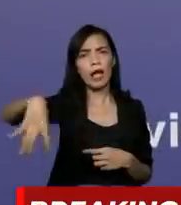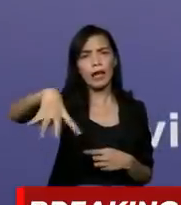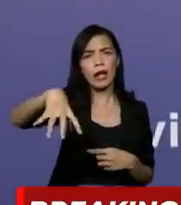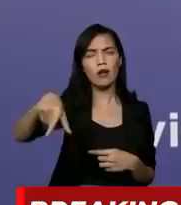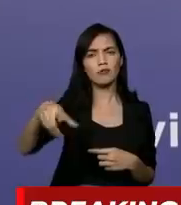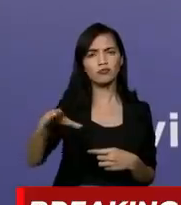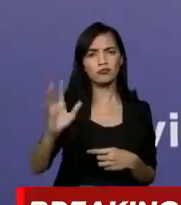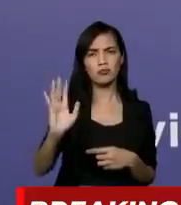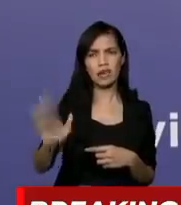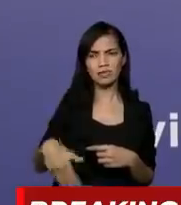masih cukup tinggi